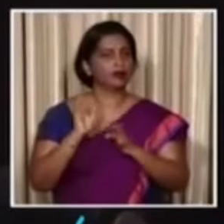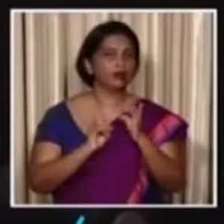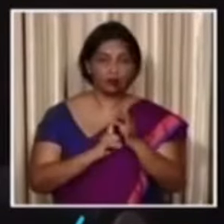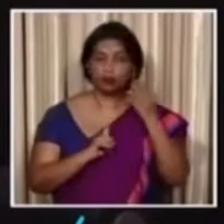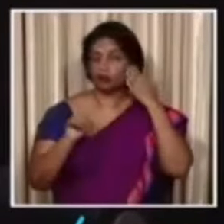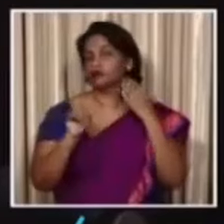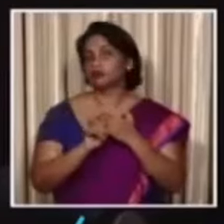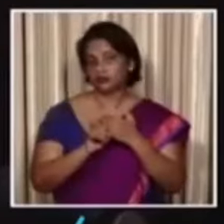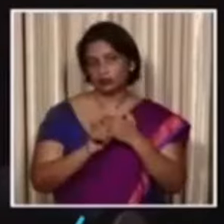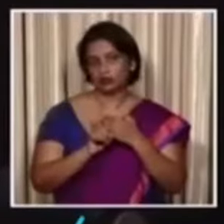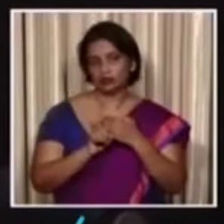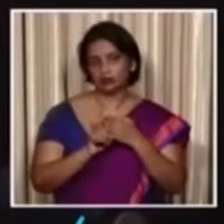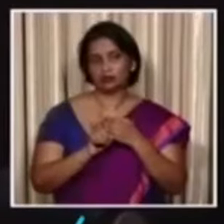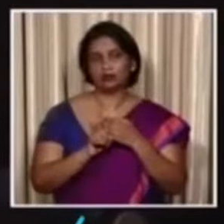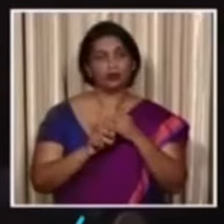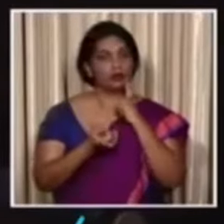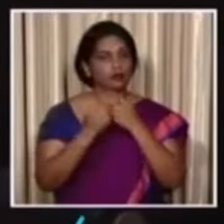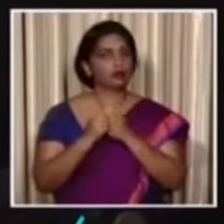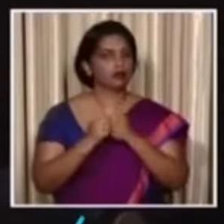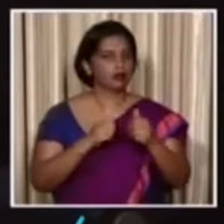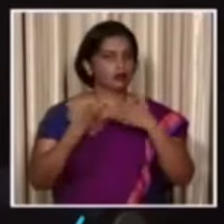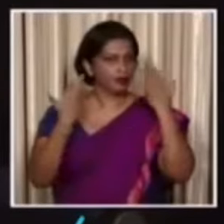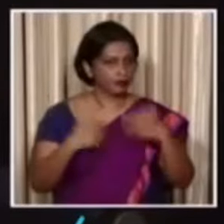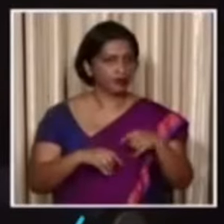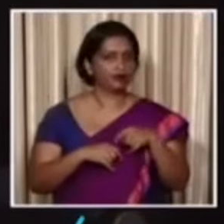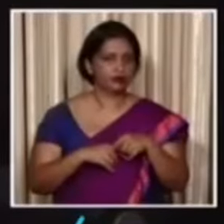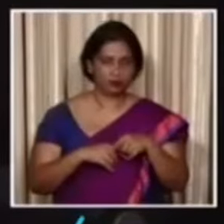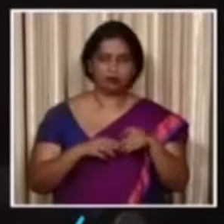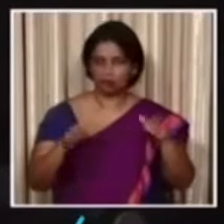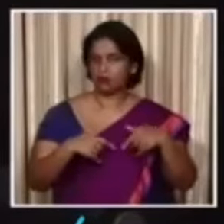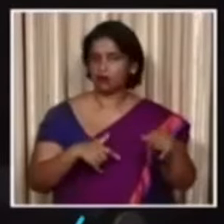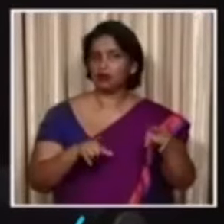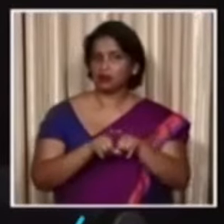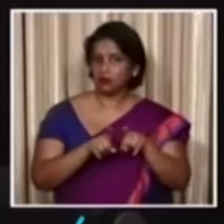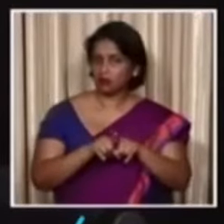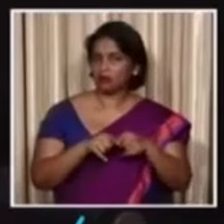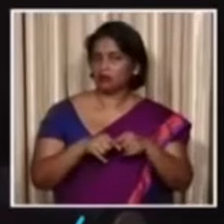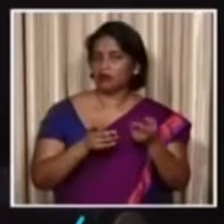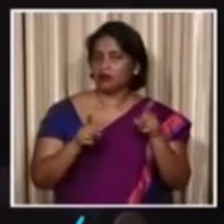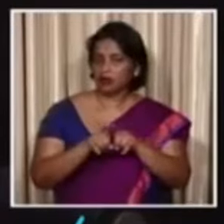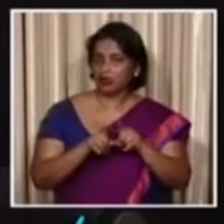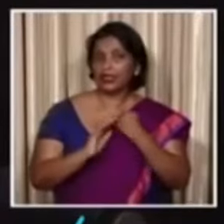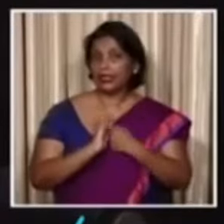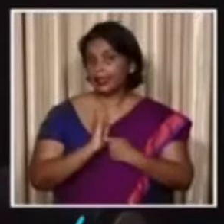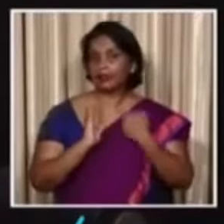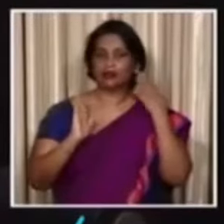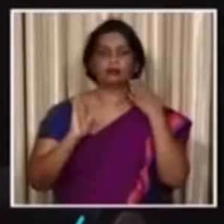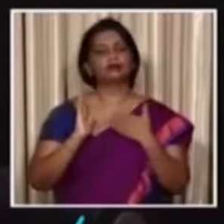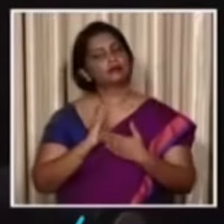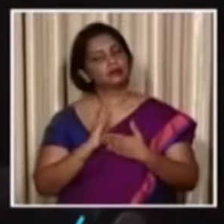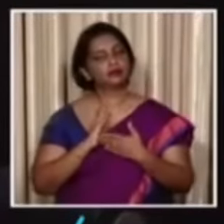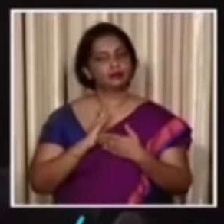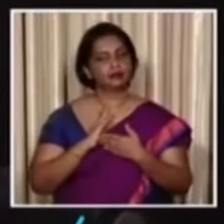වෙනුවෙන් පිළිමන්දව පරීක්ෂණ කටයුතු අවසන් වෙමින් පවතිනවා. ඒ වගේම ඊට අමතරව නීතිමය පැත්තෙනුත් ඔවුන්